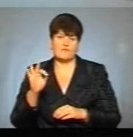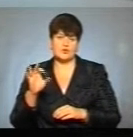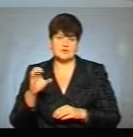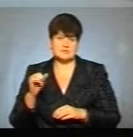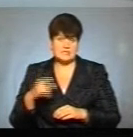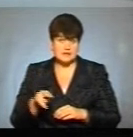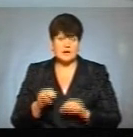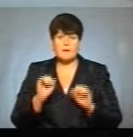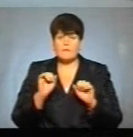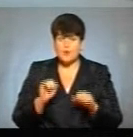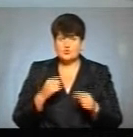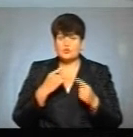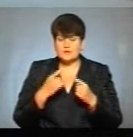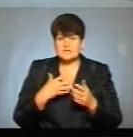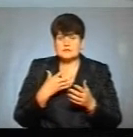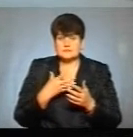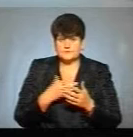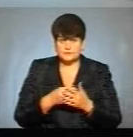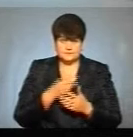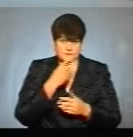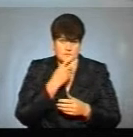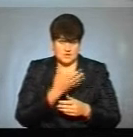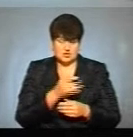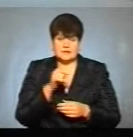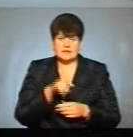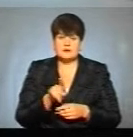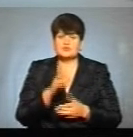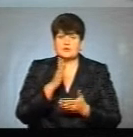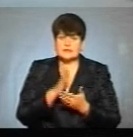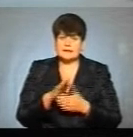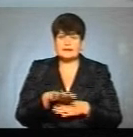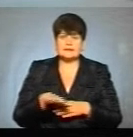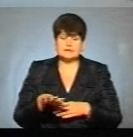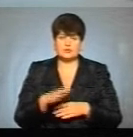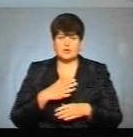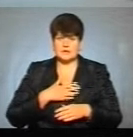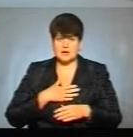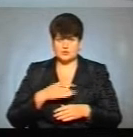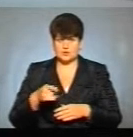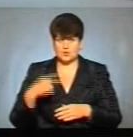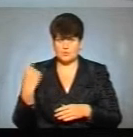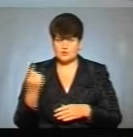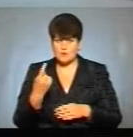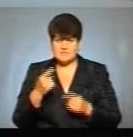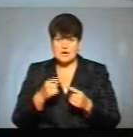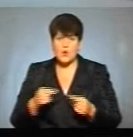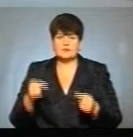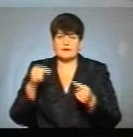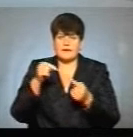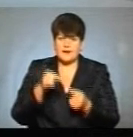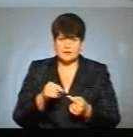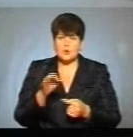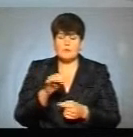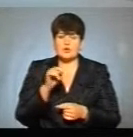говорити свого бачення, те, що є на території нашої Тернопільської області і конкретно про